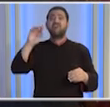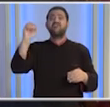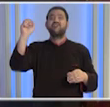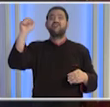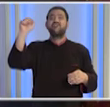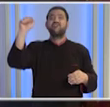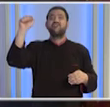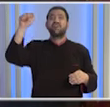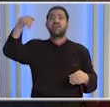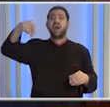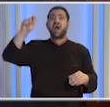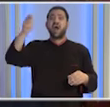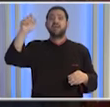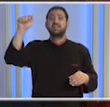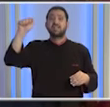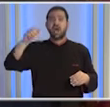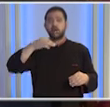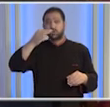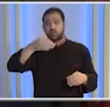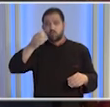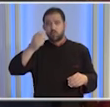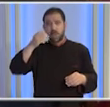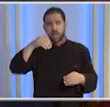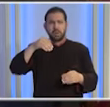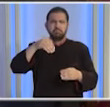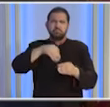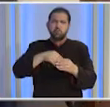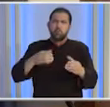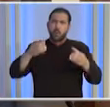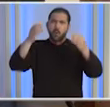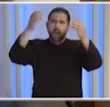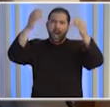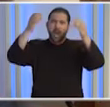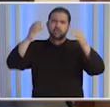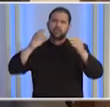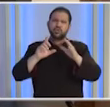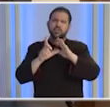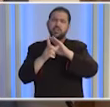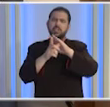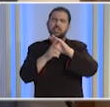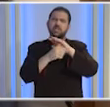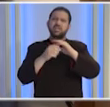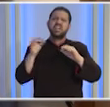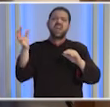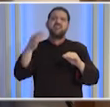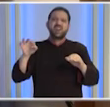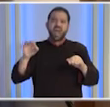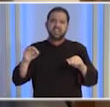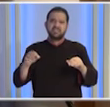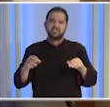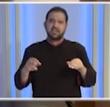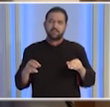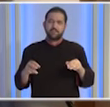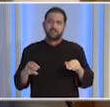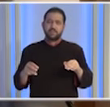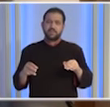urmă și îmi spunea acolo că într-un oraș mai din sudul Franței, cu niște ani în urmă, procentul era de